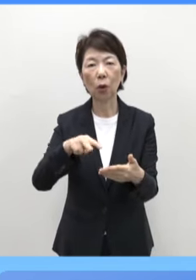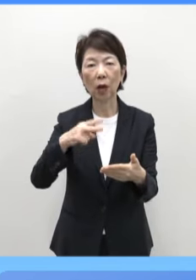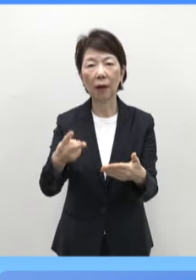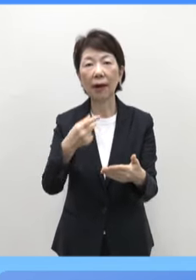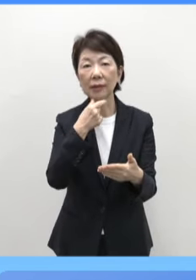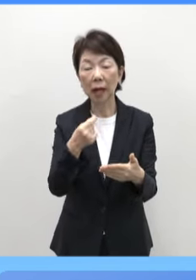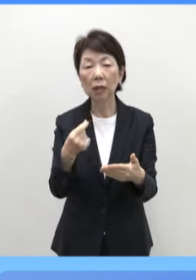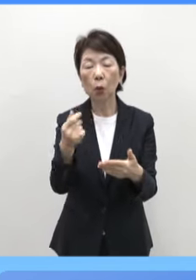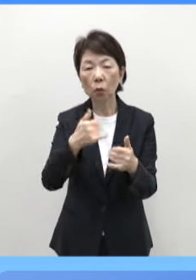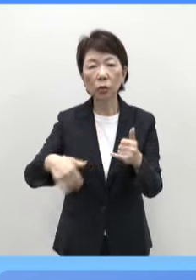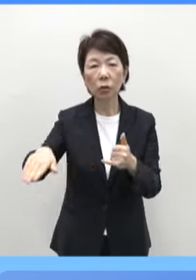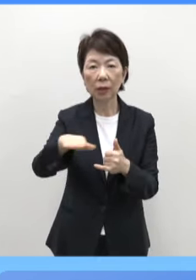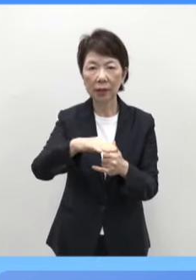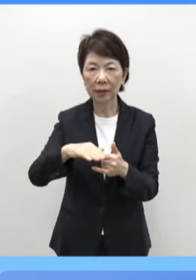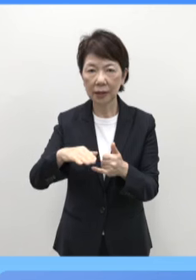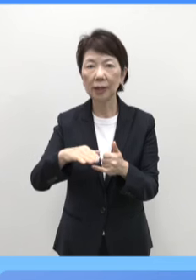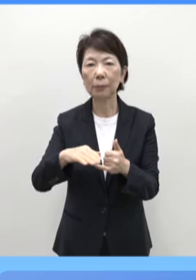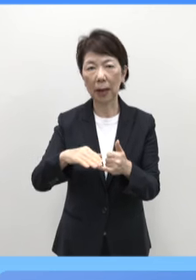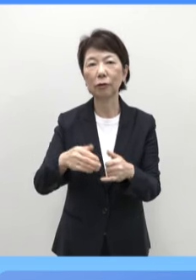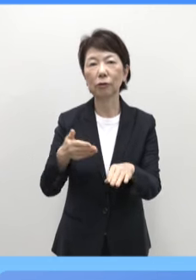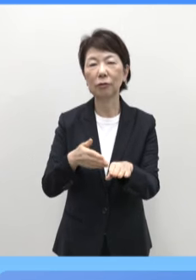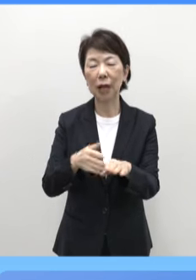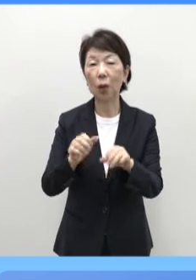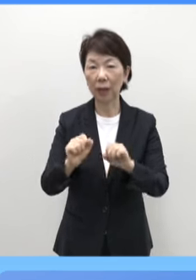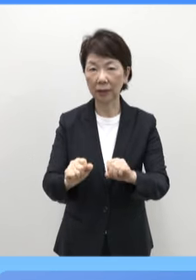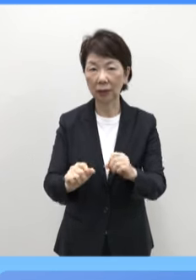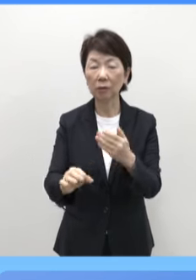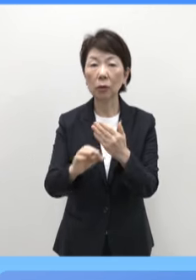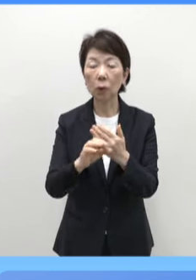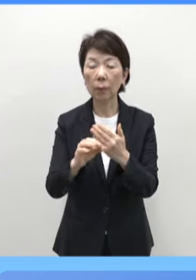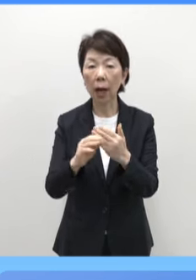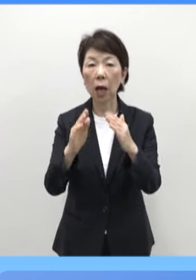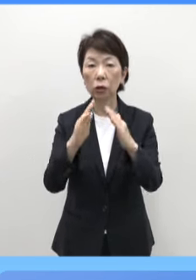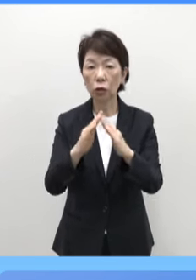方を対象に、住宅リフォーム課、